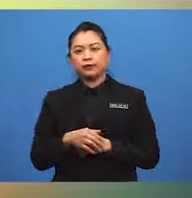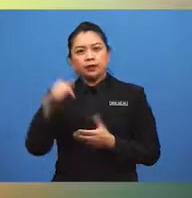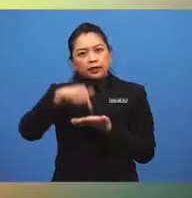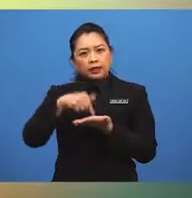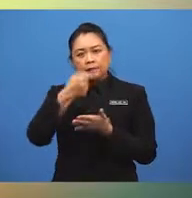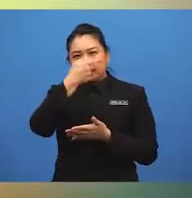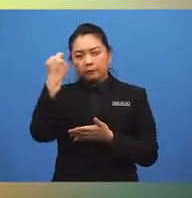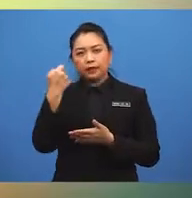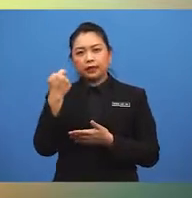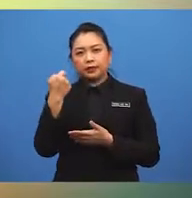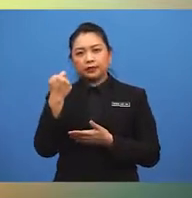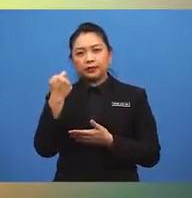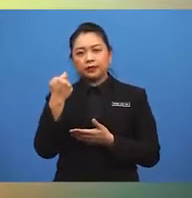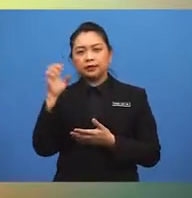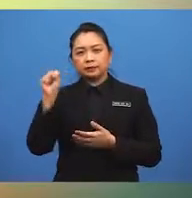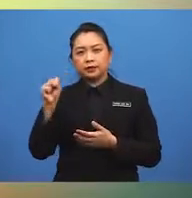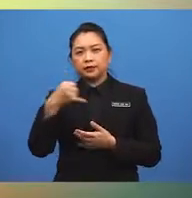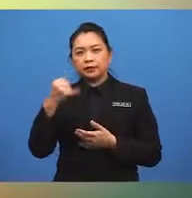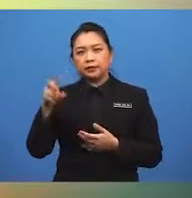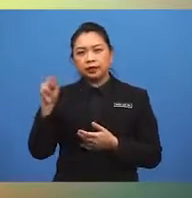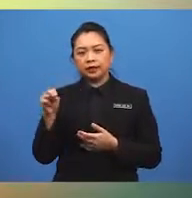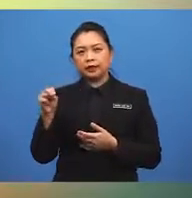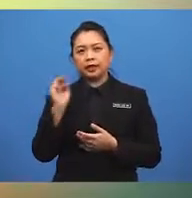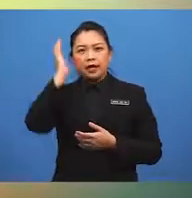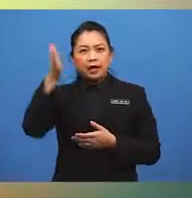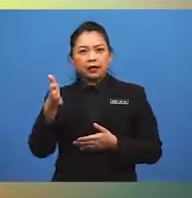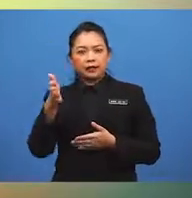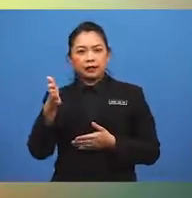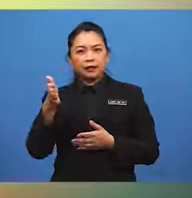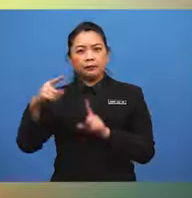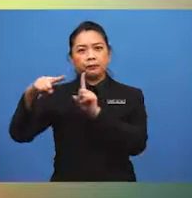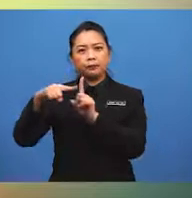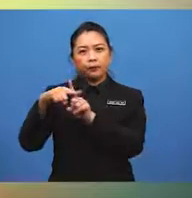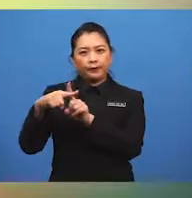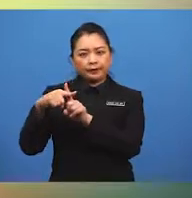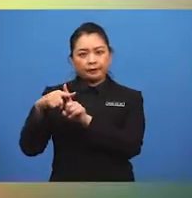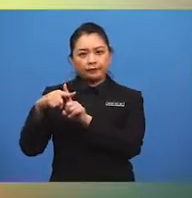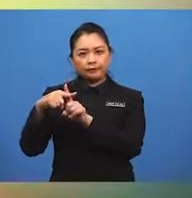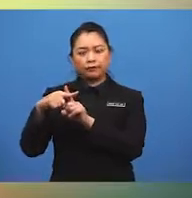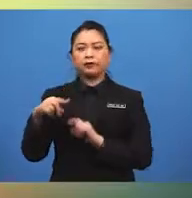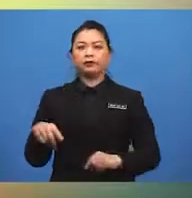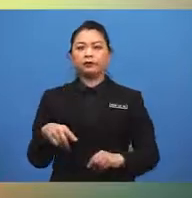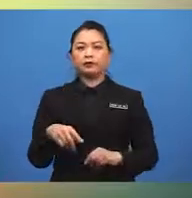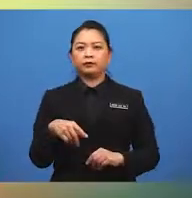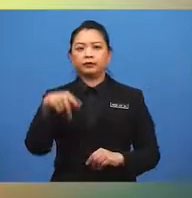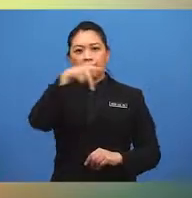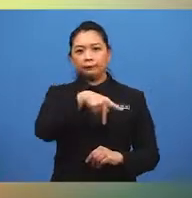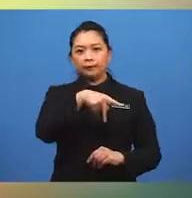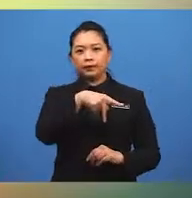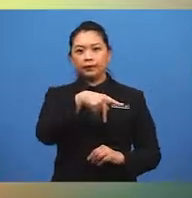Ini menyebabkan semikonduktor jenis N akan bercas positif dan semikonduktor jenis